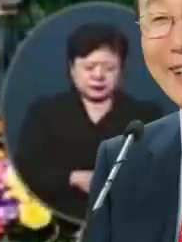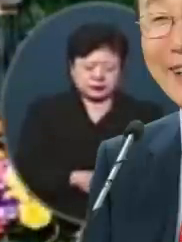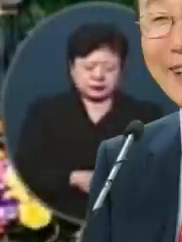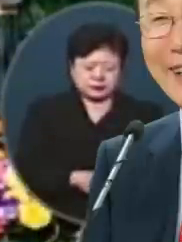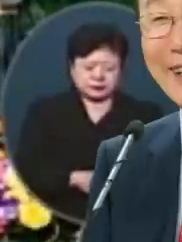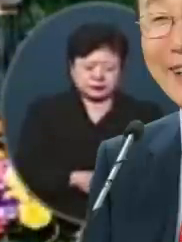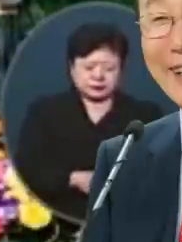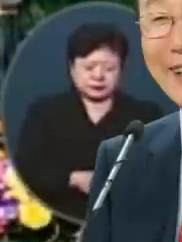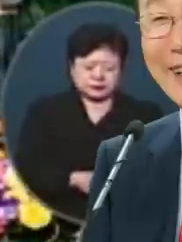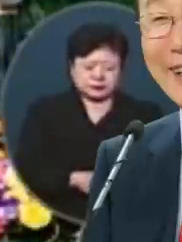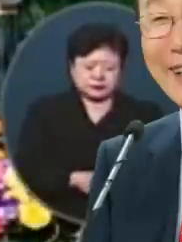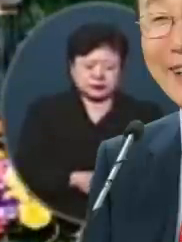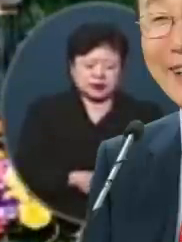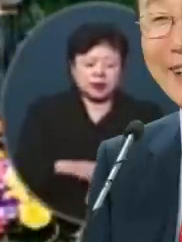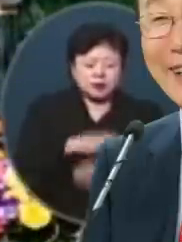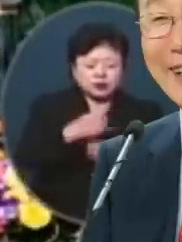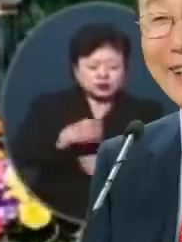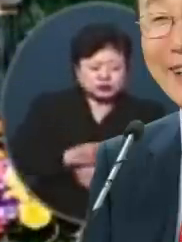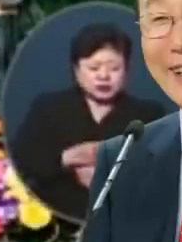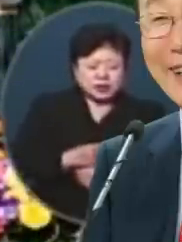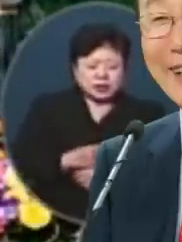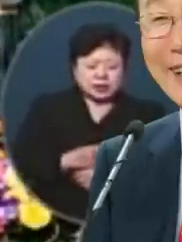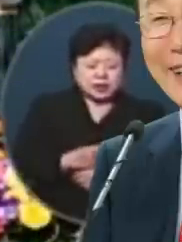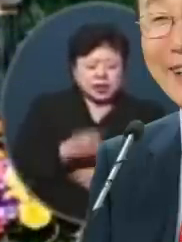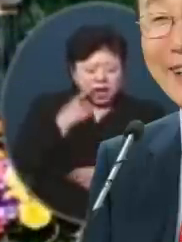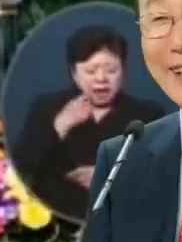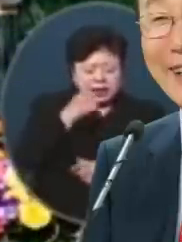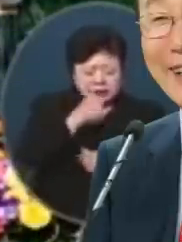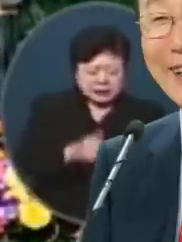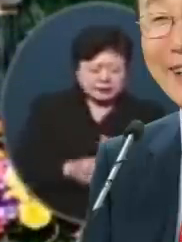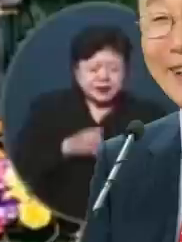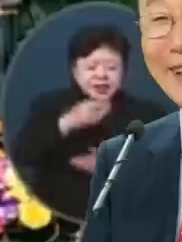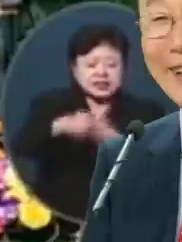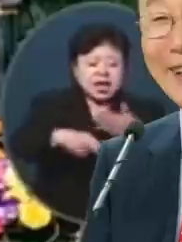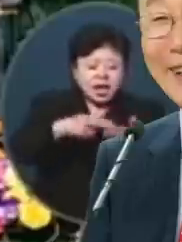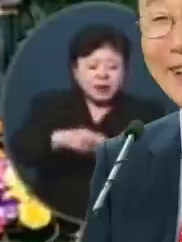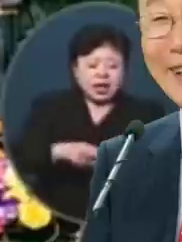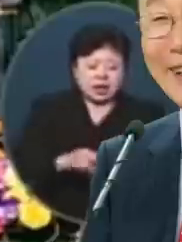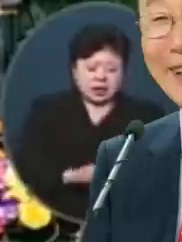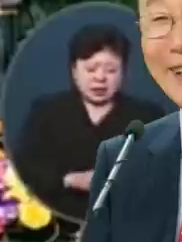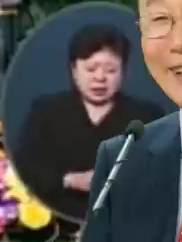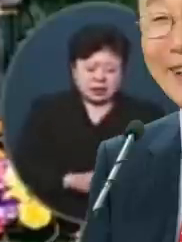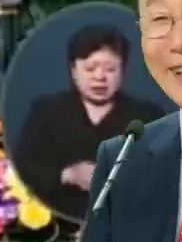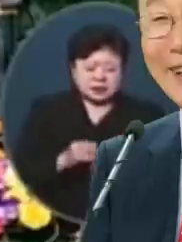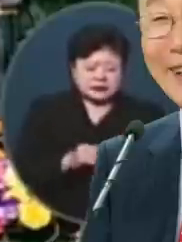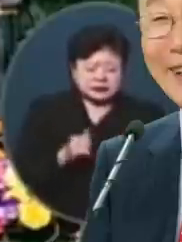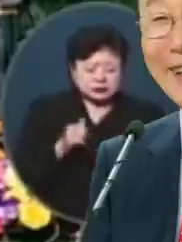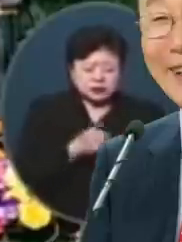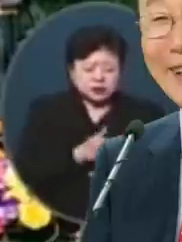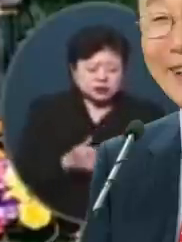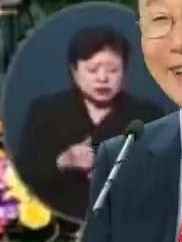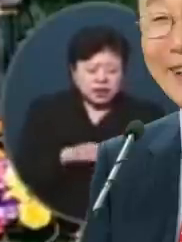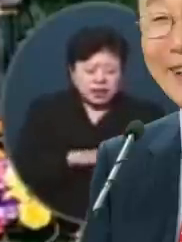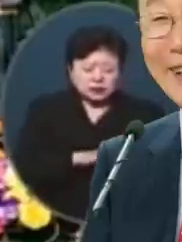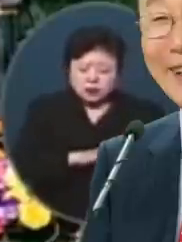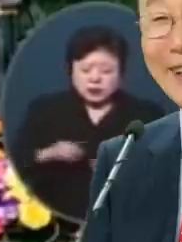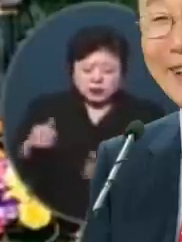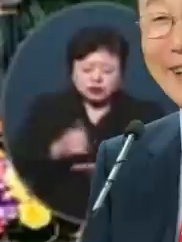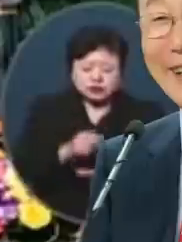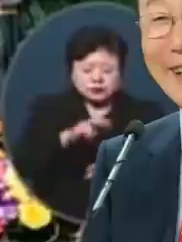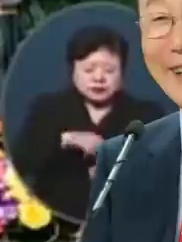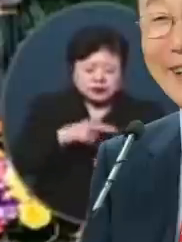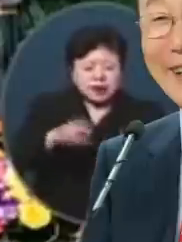내가 만군의 하나님 야훼 열심히 유별하오니 이는 이스라엘 자손이 주의 언약을 버리고 주의 제단을